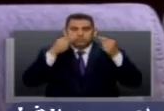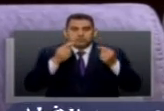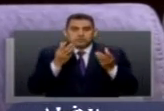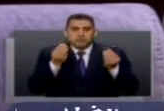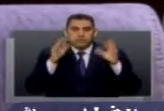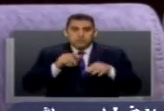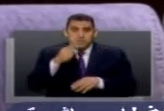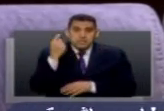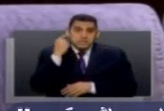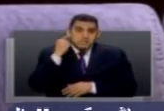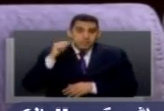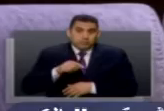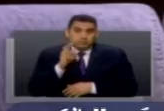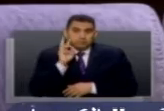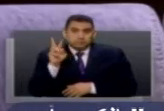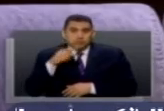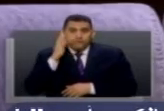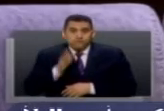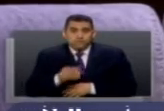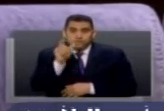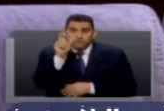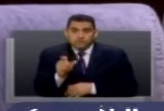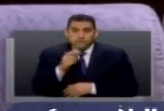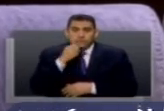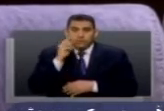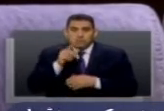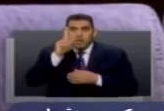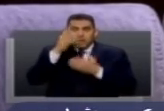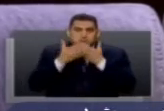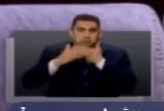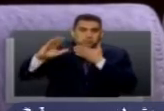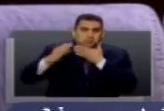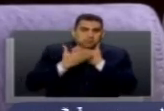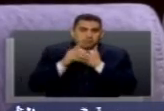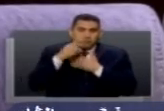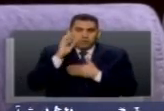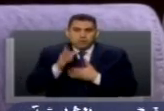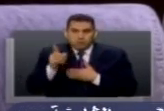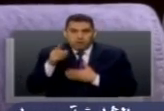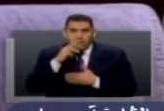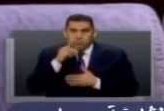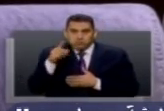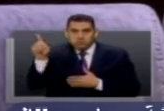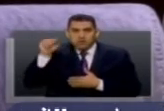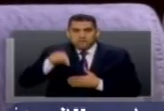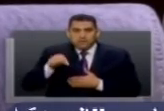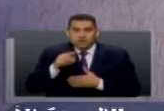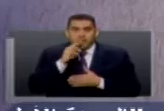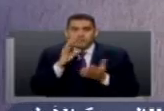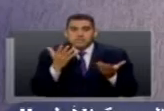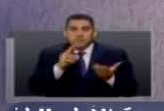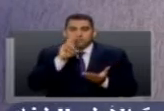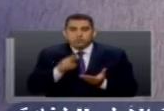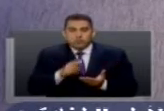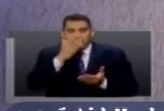لوحدها في حد دخل في طريق الالحاد تقول والله ده كلام منطقي معاه حق ازاي ده حصل مساء الخير سيدي اهلا